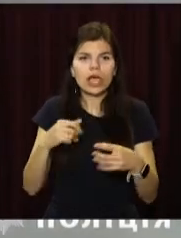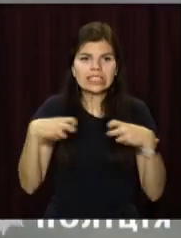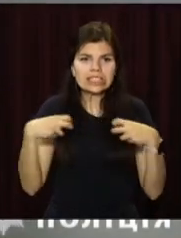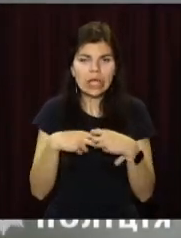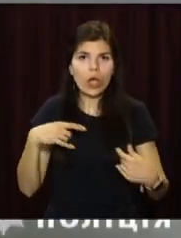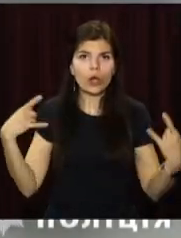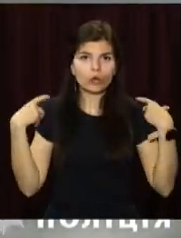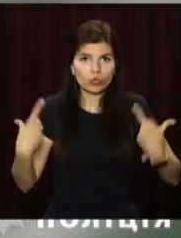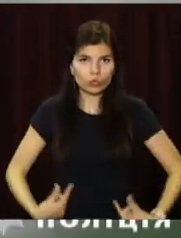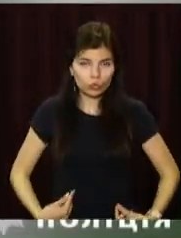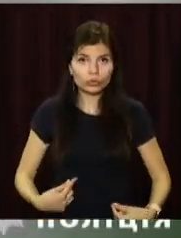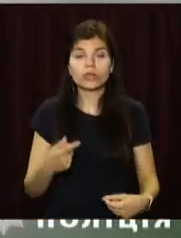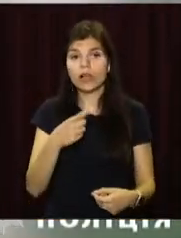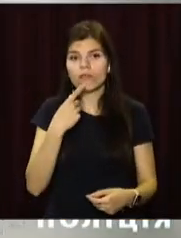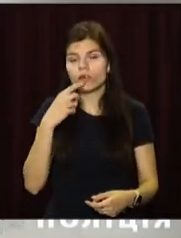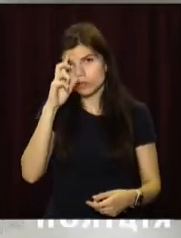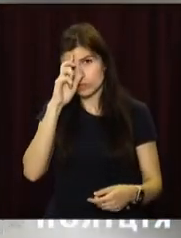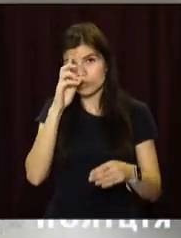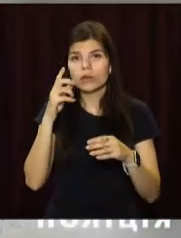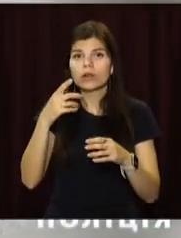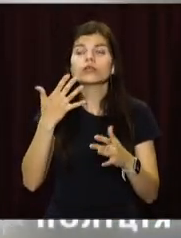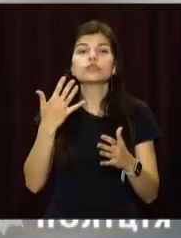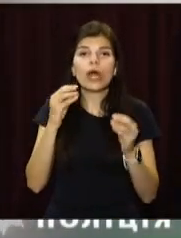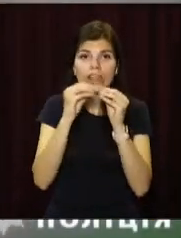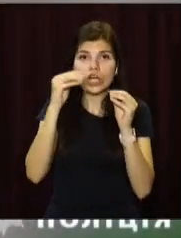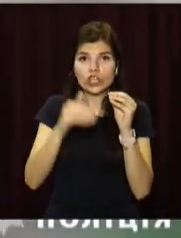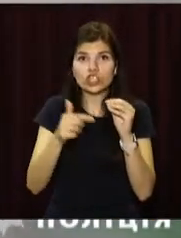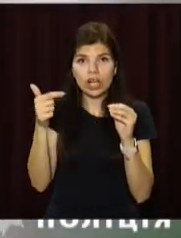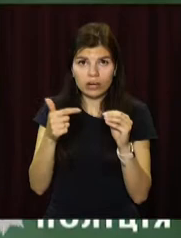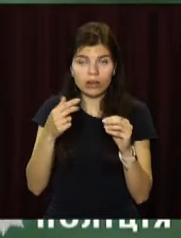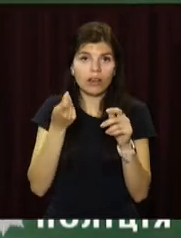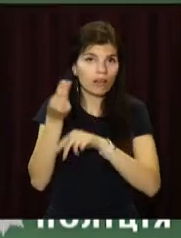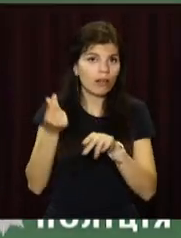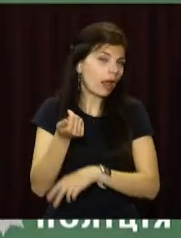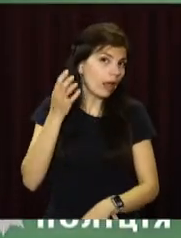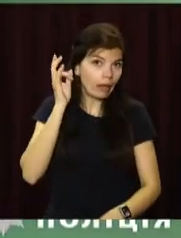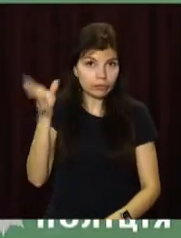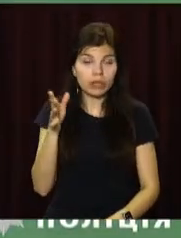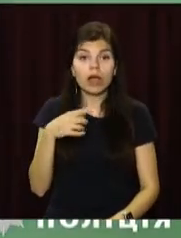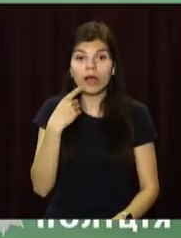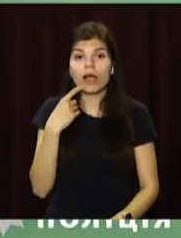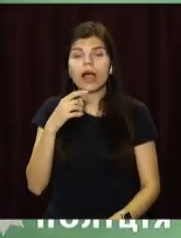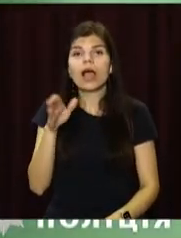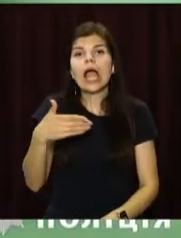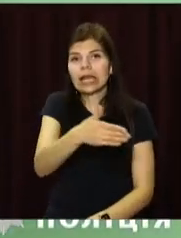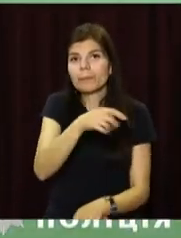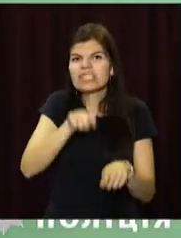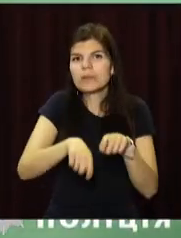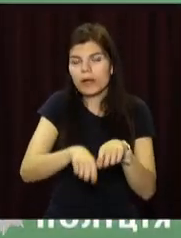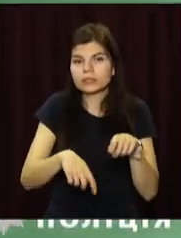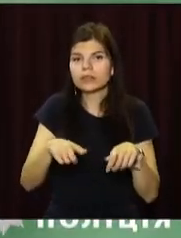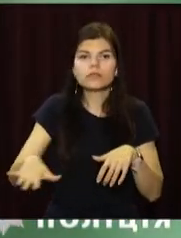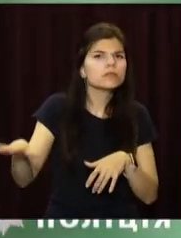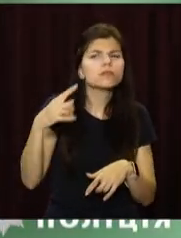костюми. Завдані державі збитки – 10 тисяч гривень. А загалом за два дні, коли правоохоронці та рибінспекція патрулювали